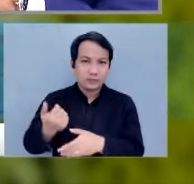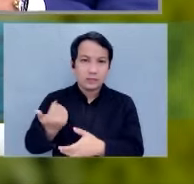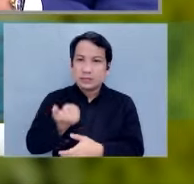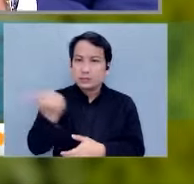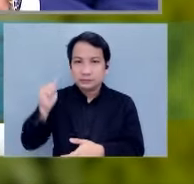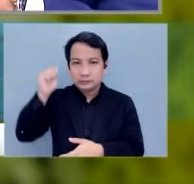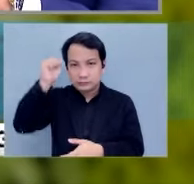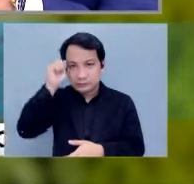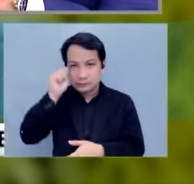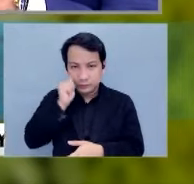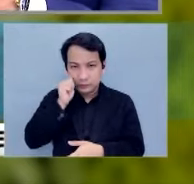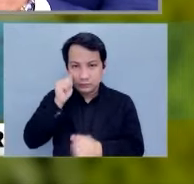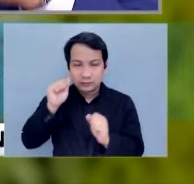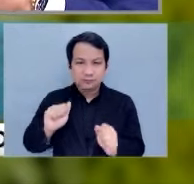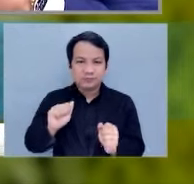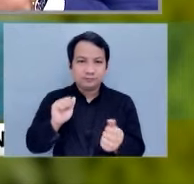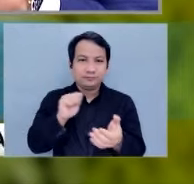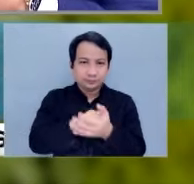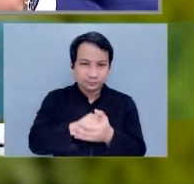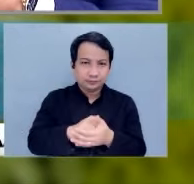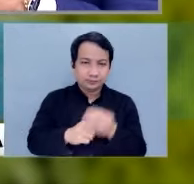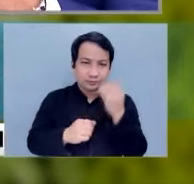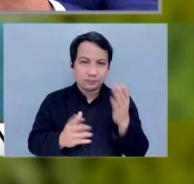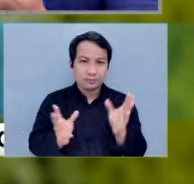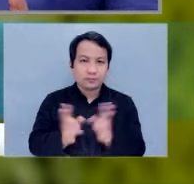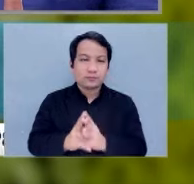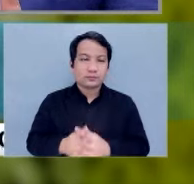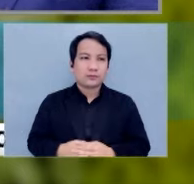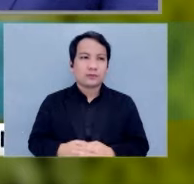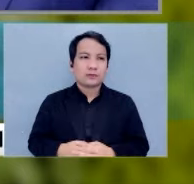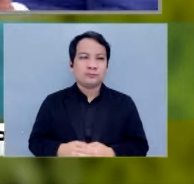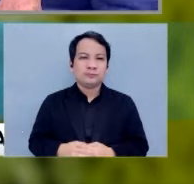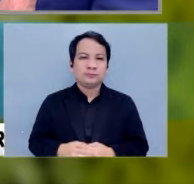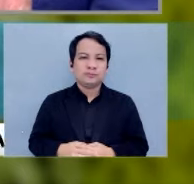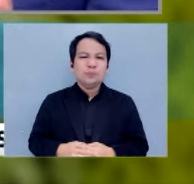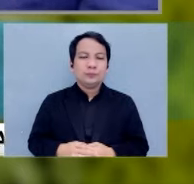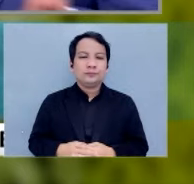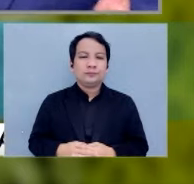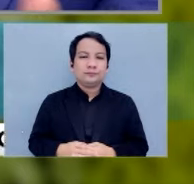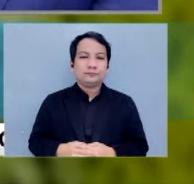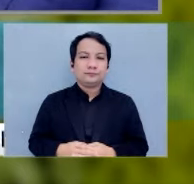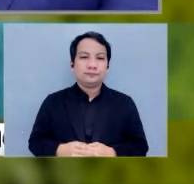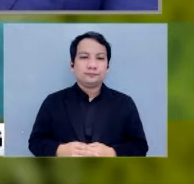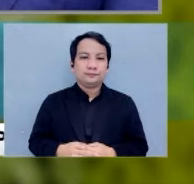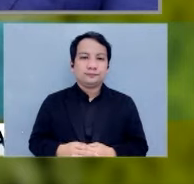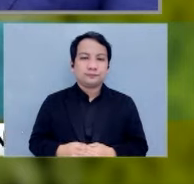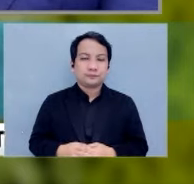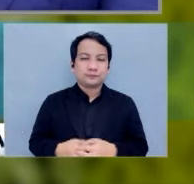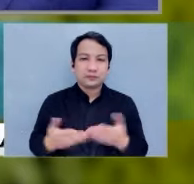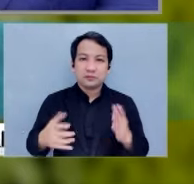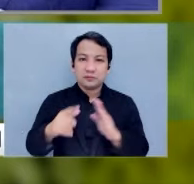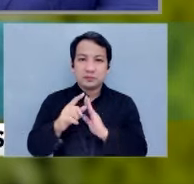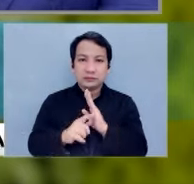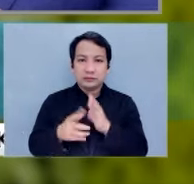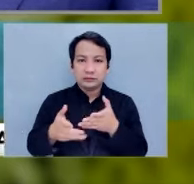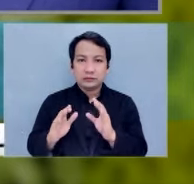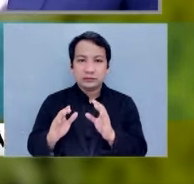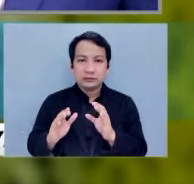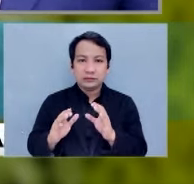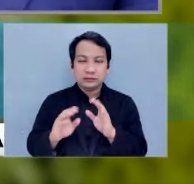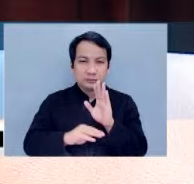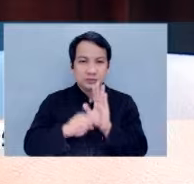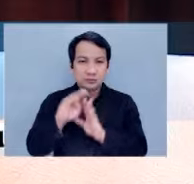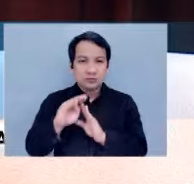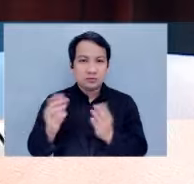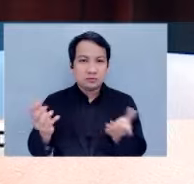Para makapag-enter into contracts. Sa Pilipinas kasi, below 18, you cannot enter. Wala kang legal capacity. Kahit gano'ng ka pang kamature. Di ba? Yes. Kung minsan may